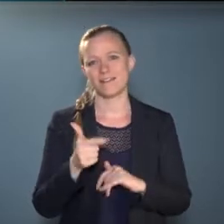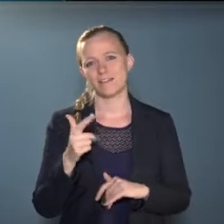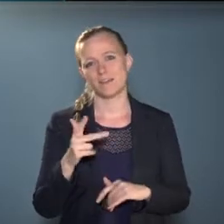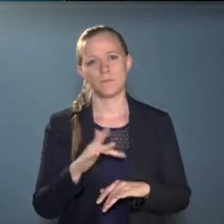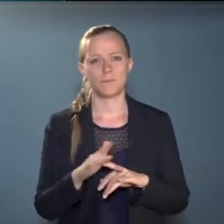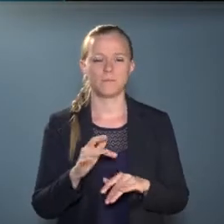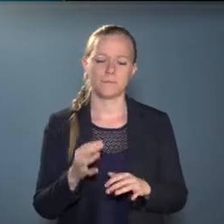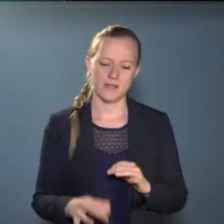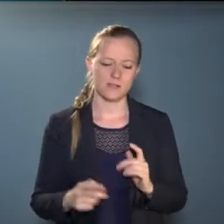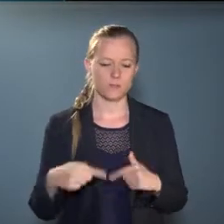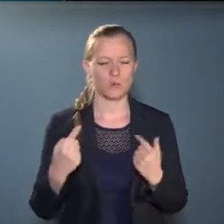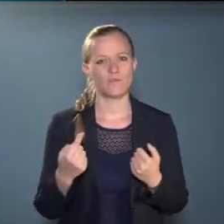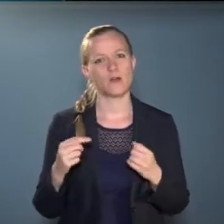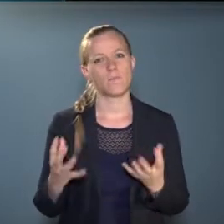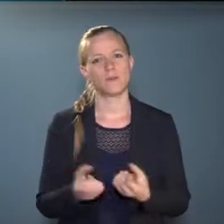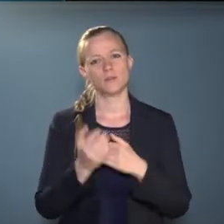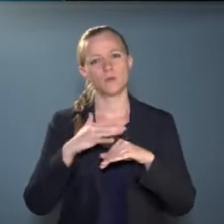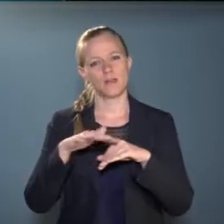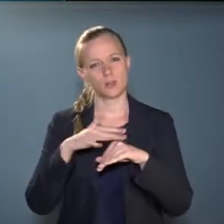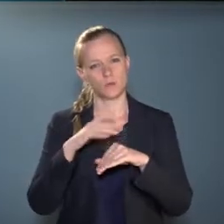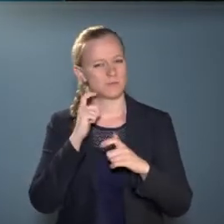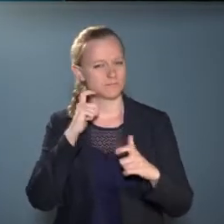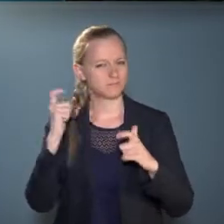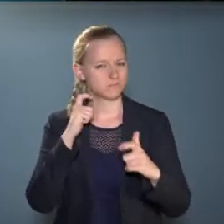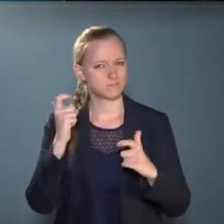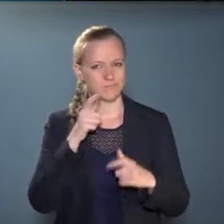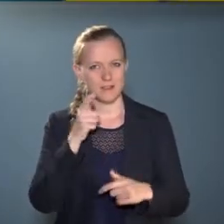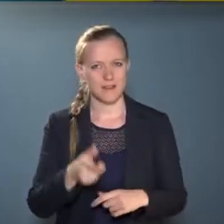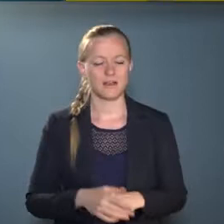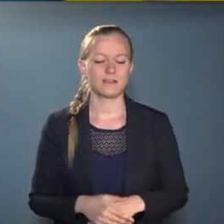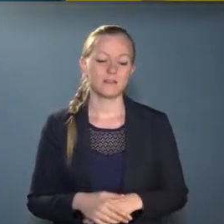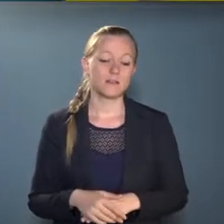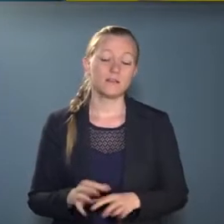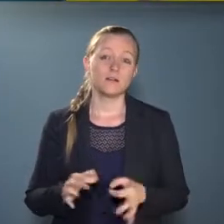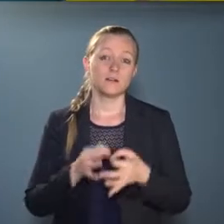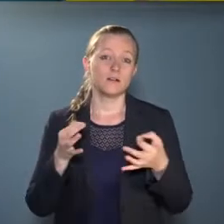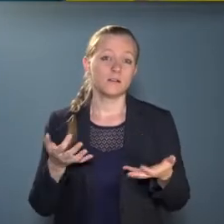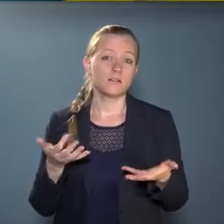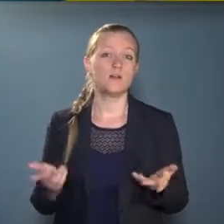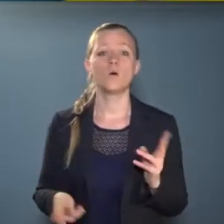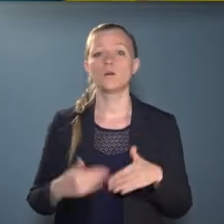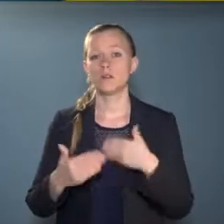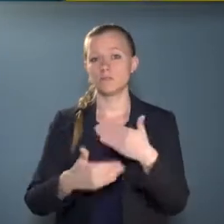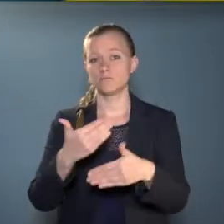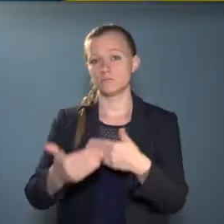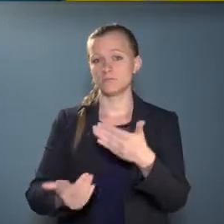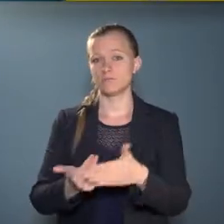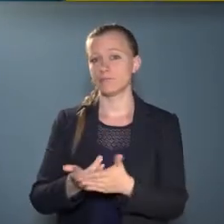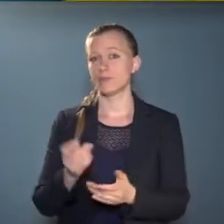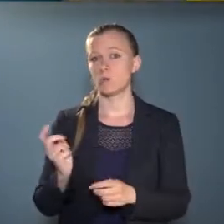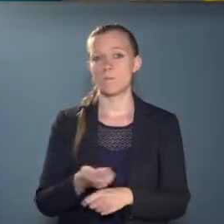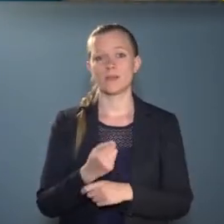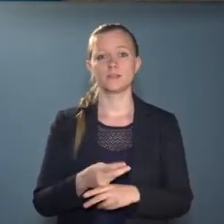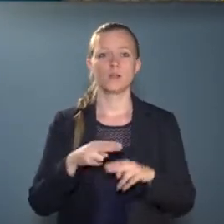a mentőhelikopter propellerje hatalmas hangzavart kavar majd. Szóval, hogy mennek a dolgok a